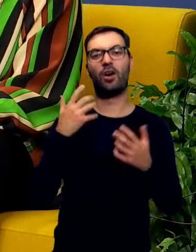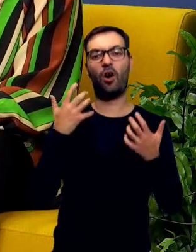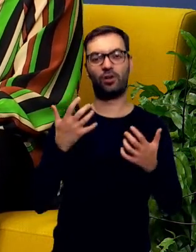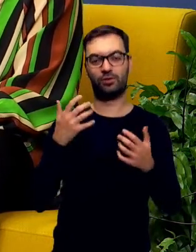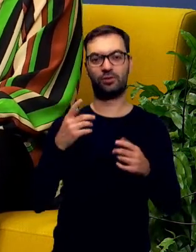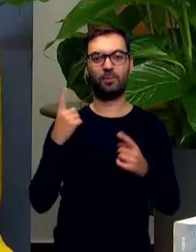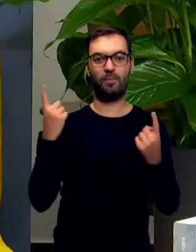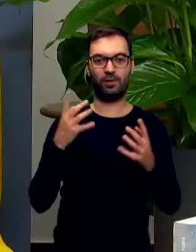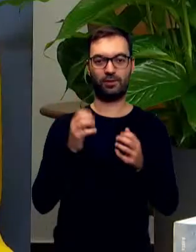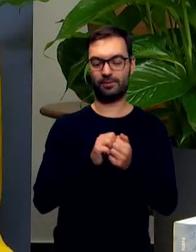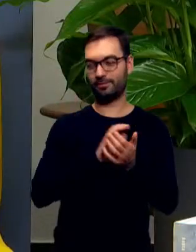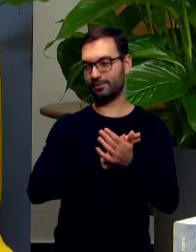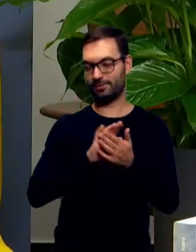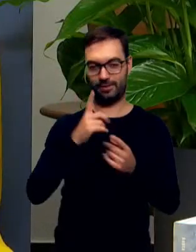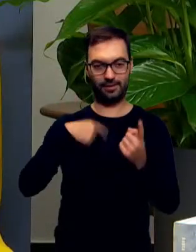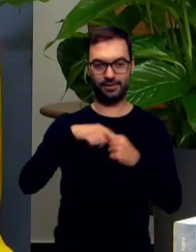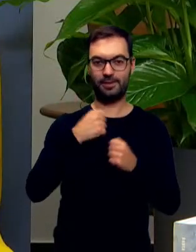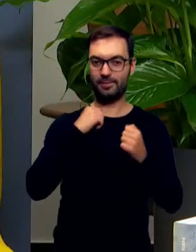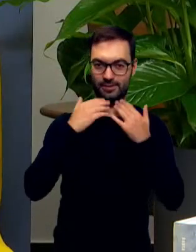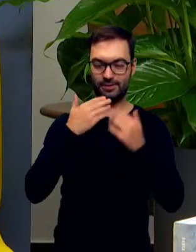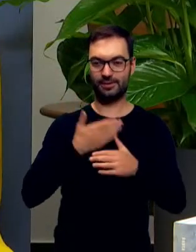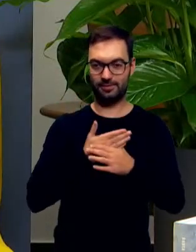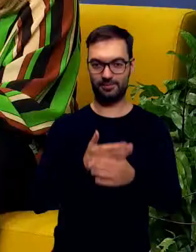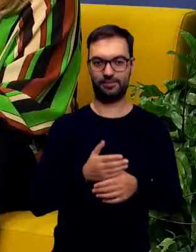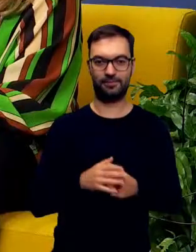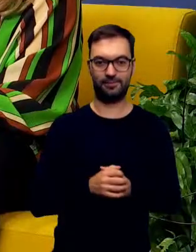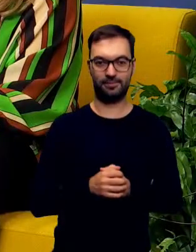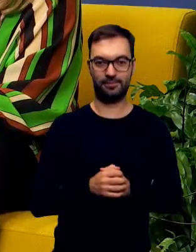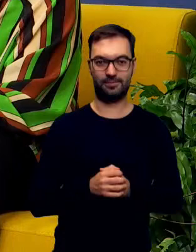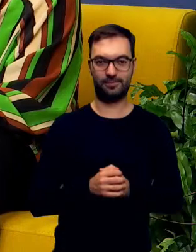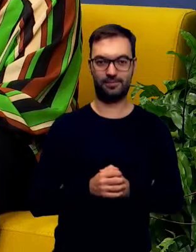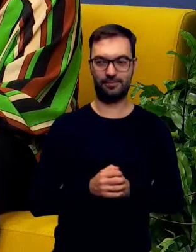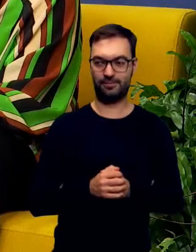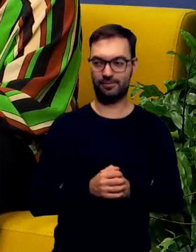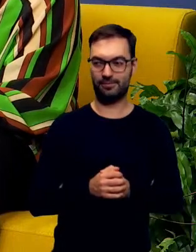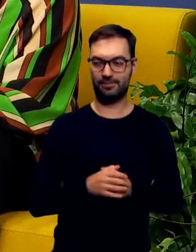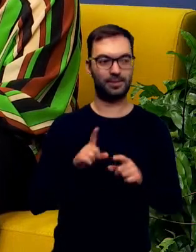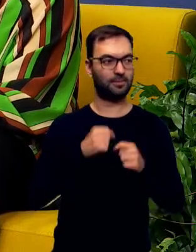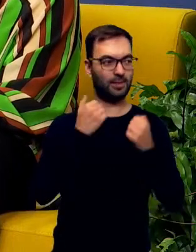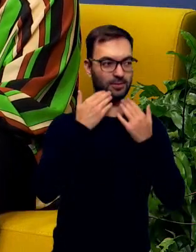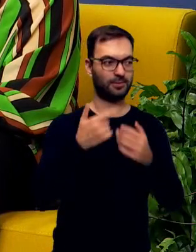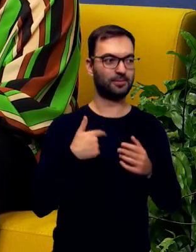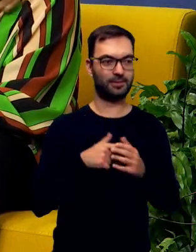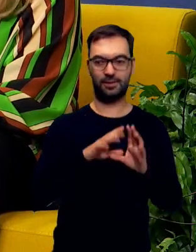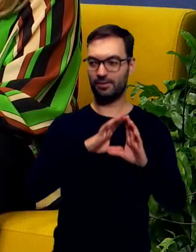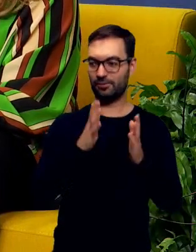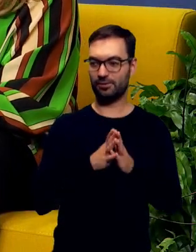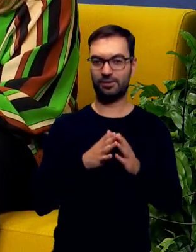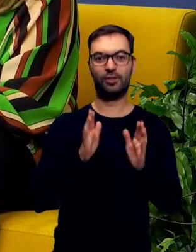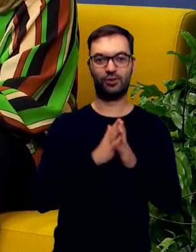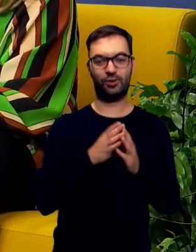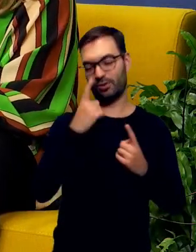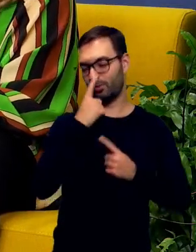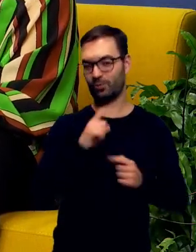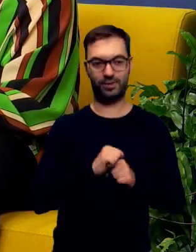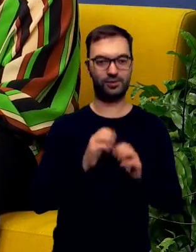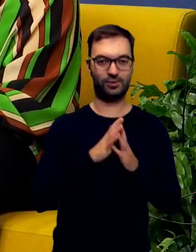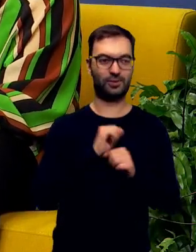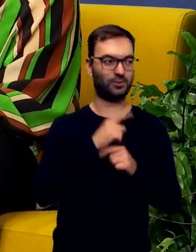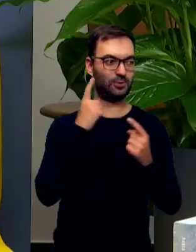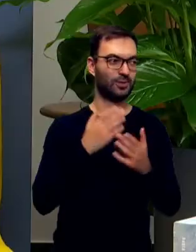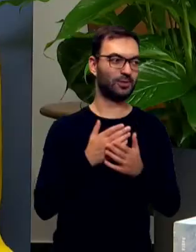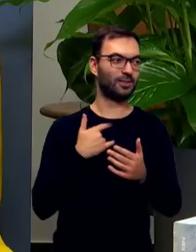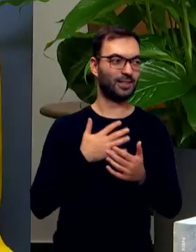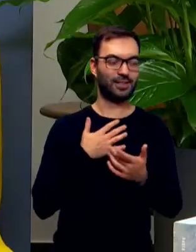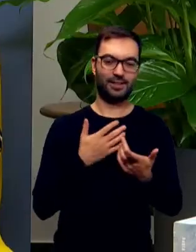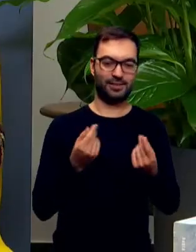Pogotowia Ratunkowego. Ależ się zakręciłam. Bardzo dziękuję za zaproszenie. Ja bardzo dziękuję. Książka jest świetna, tak. Myślę, ja